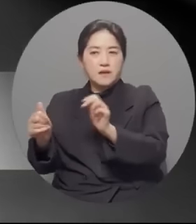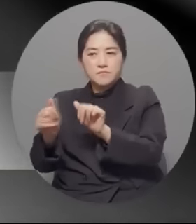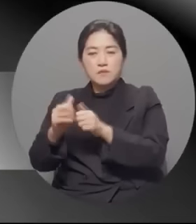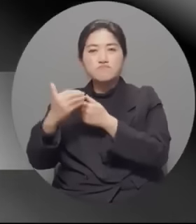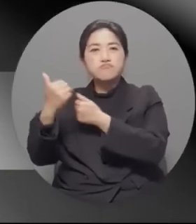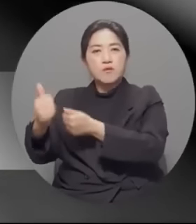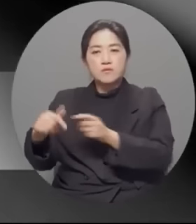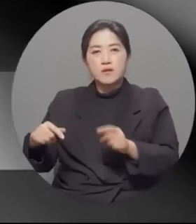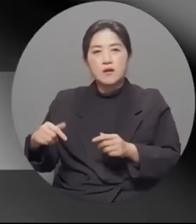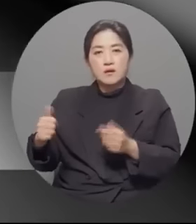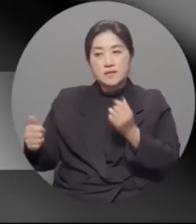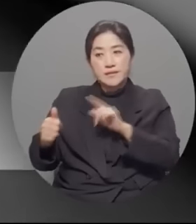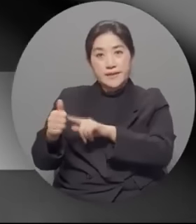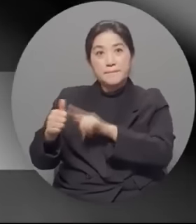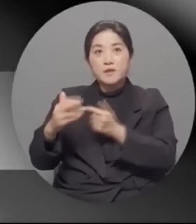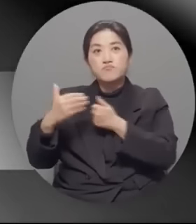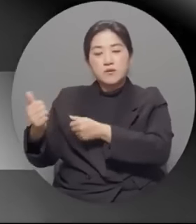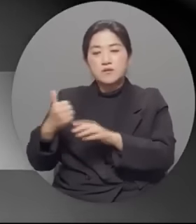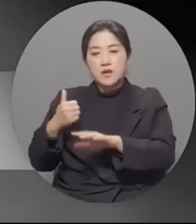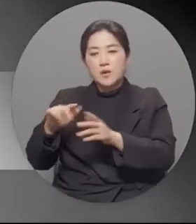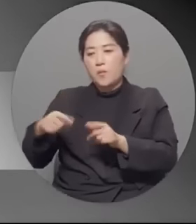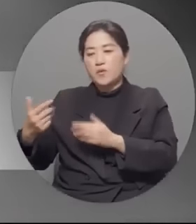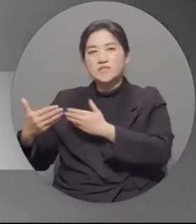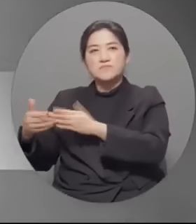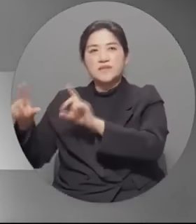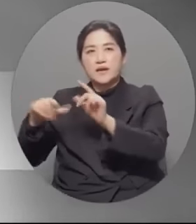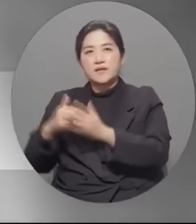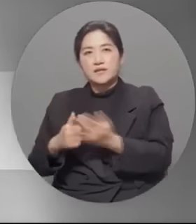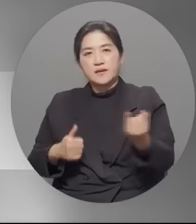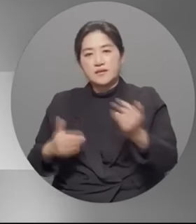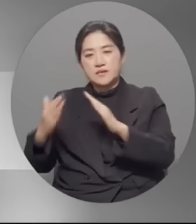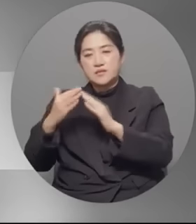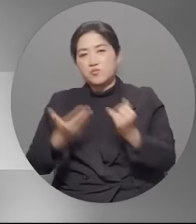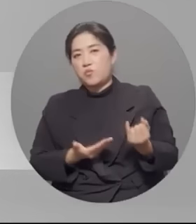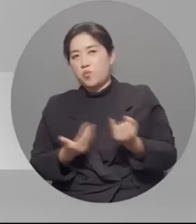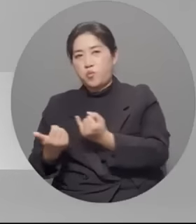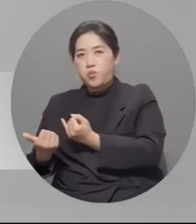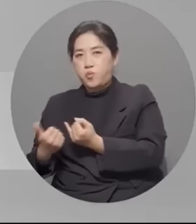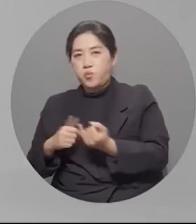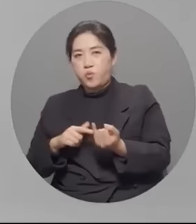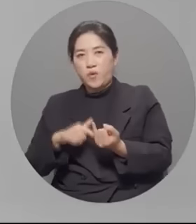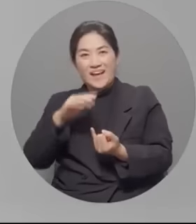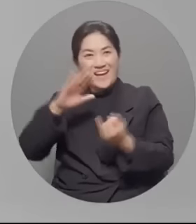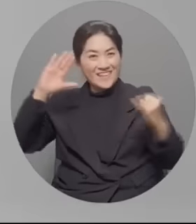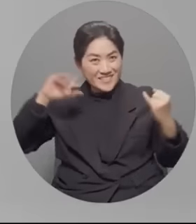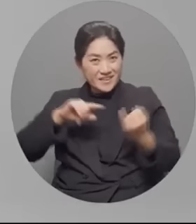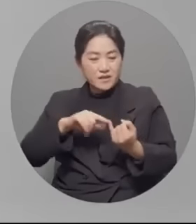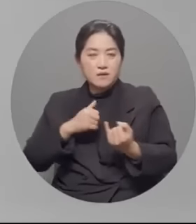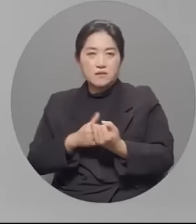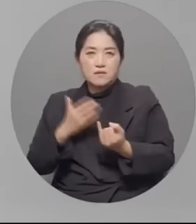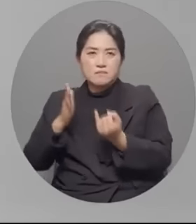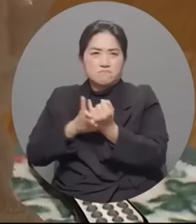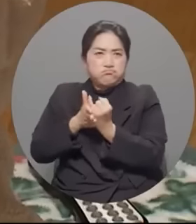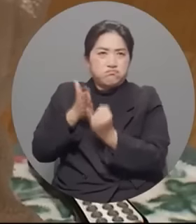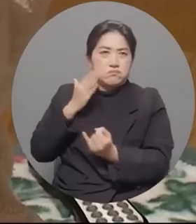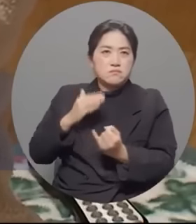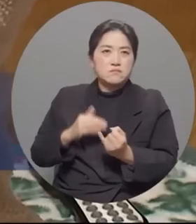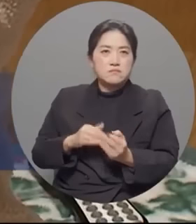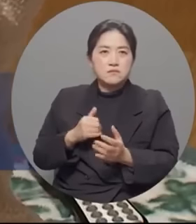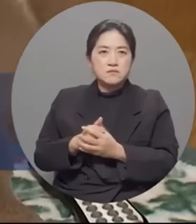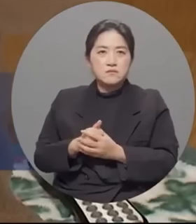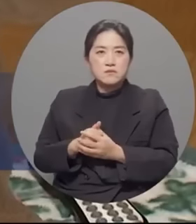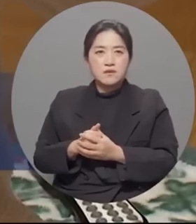바로 옆집에 살던 외국인 노동자는 피해 학생을 자신의 집으로 데려가 성추행을 시작했습니다.